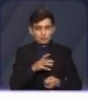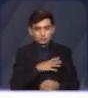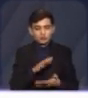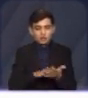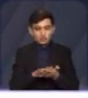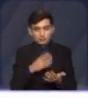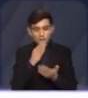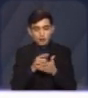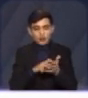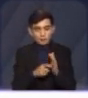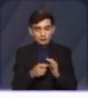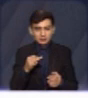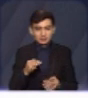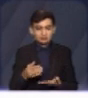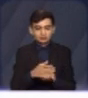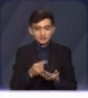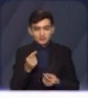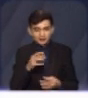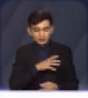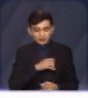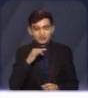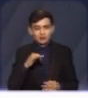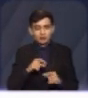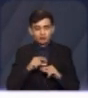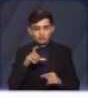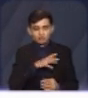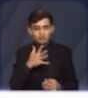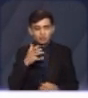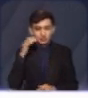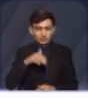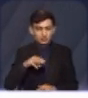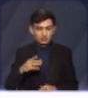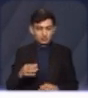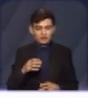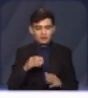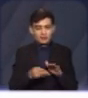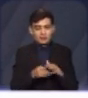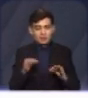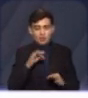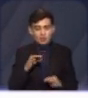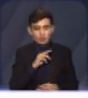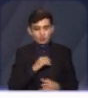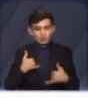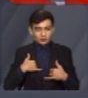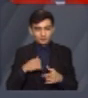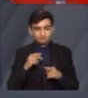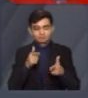занимать свой кабинет и собирать дань и и уличили при получении 500 тысяч тенге за трудоустройство учителя